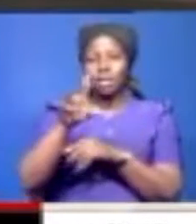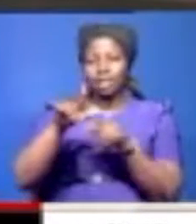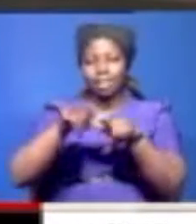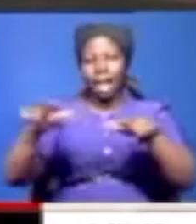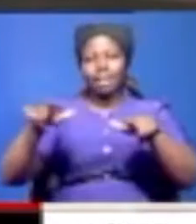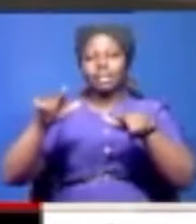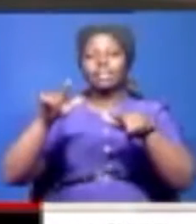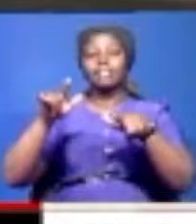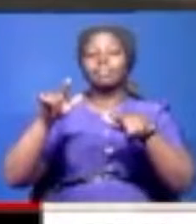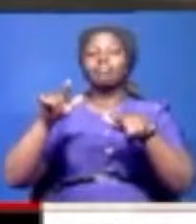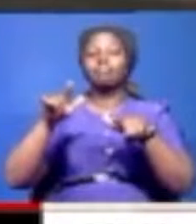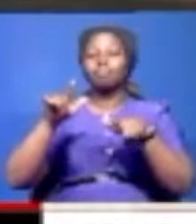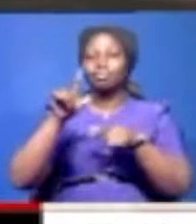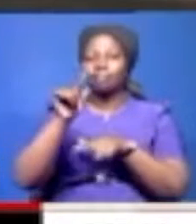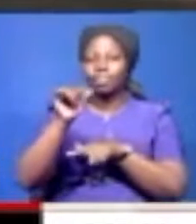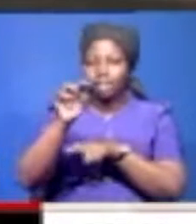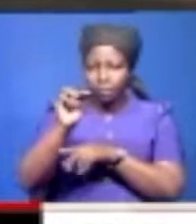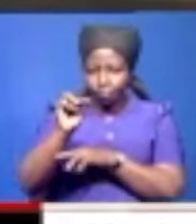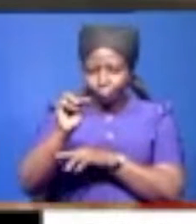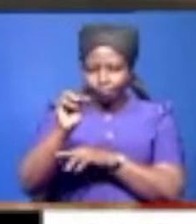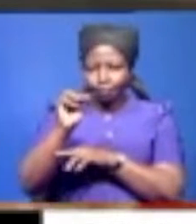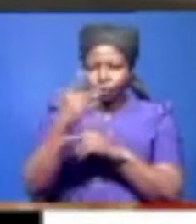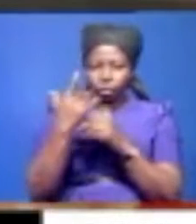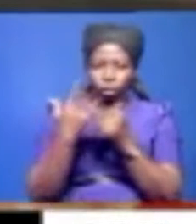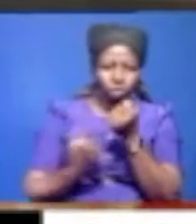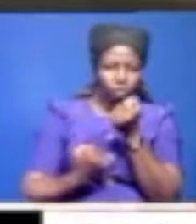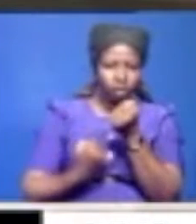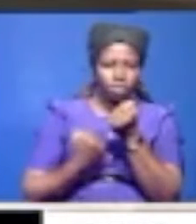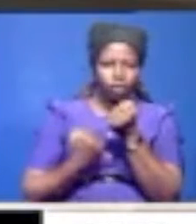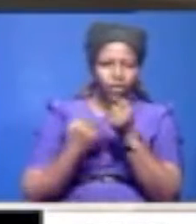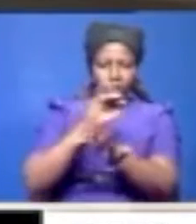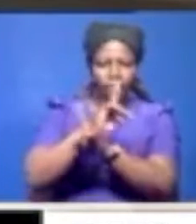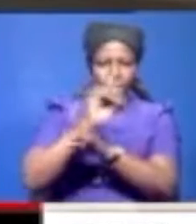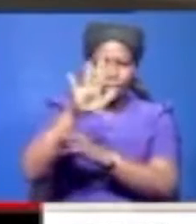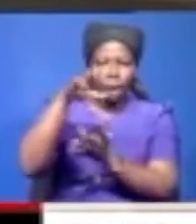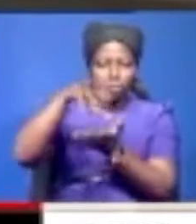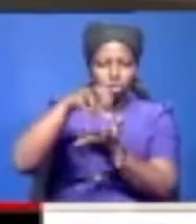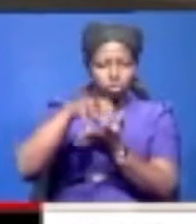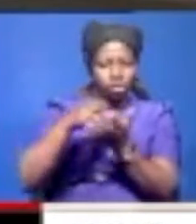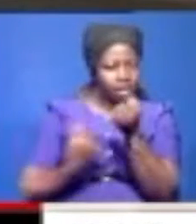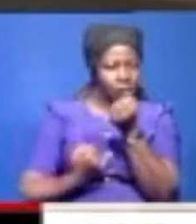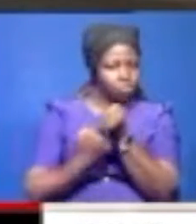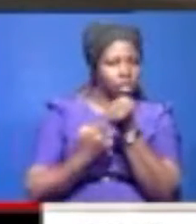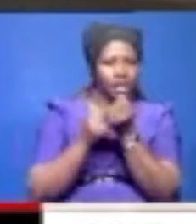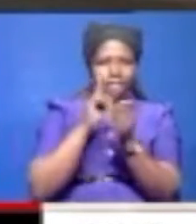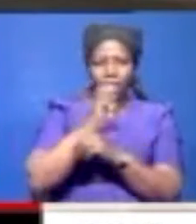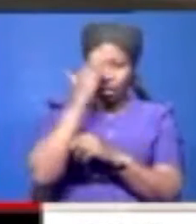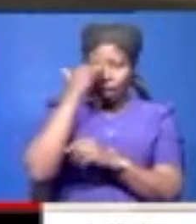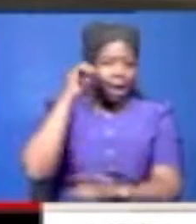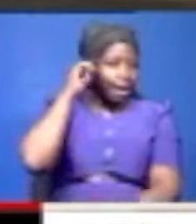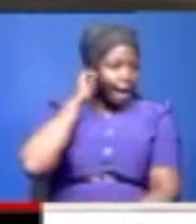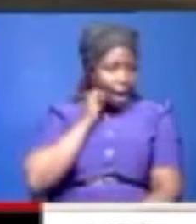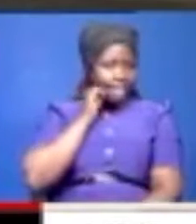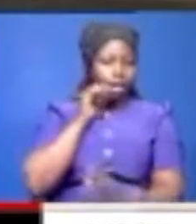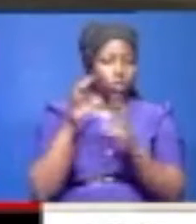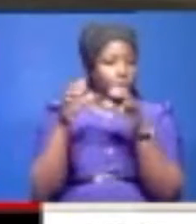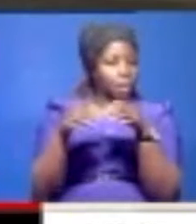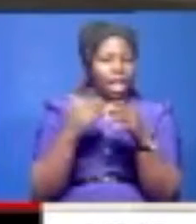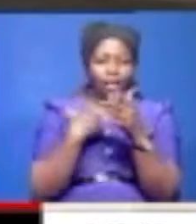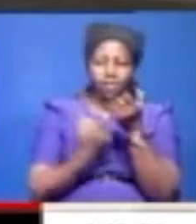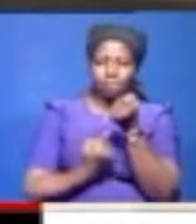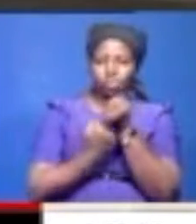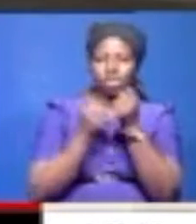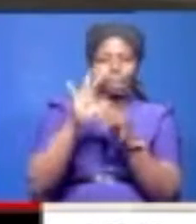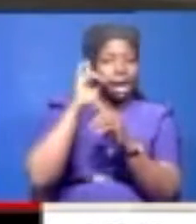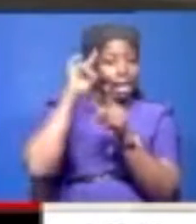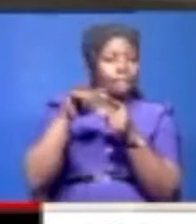Wanyonyi kutetea wadhifa wake imepigwa jeki baada ya baadhi ya jamii ya wa Kalenjin kuunga mkono azma yake. Jamii hiyo ilidai kuwa